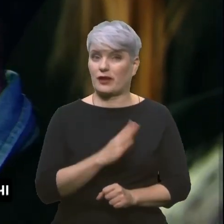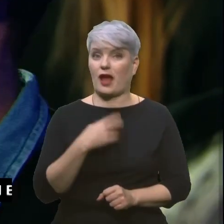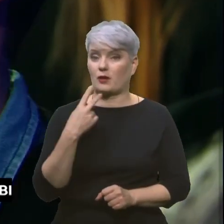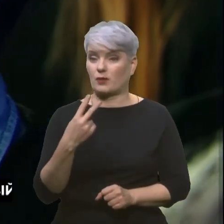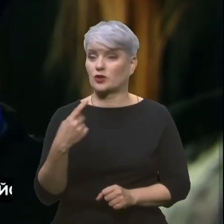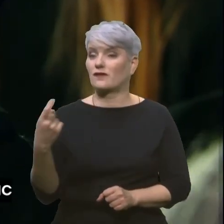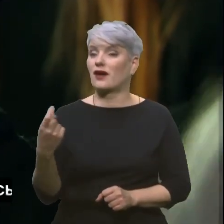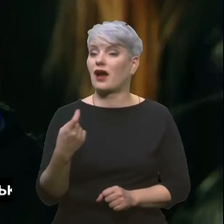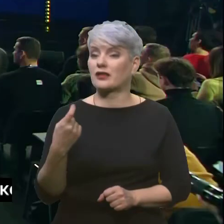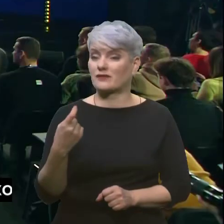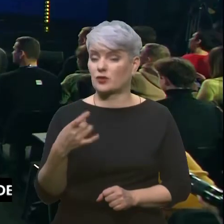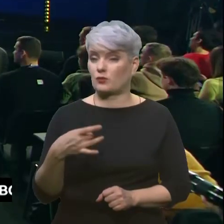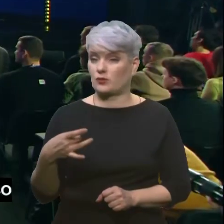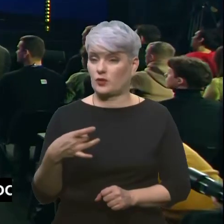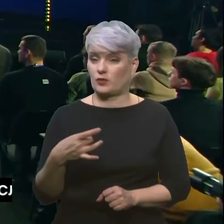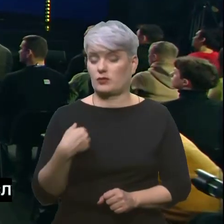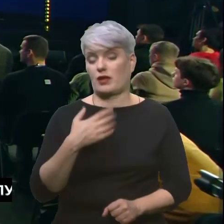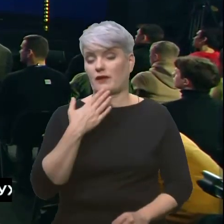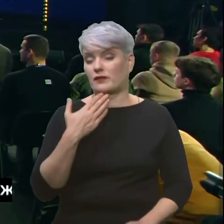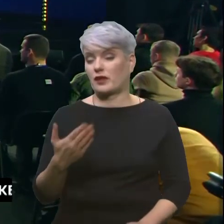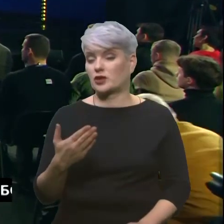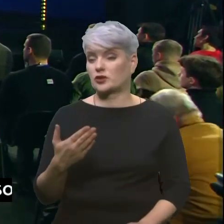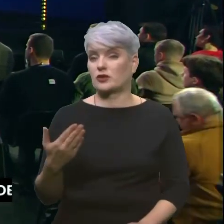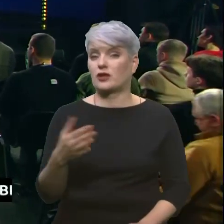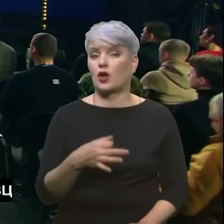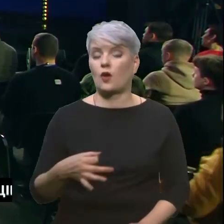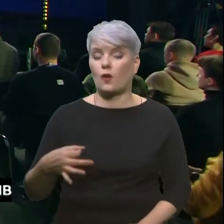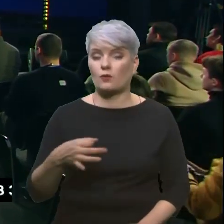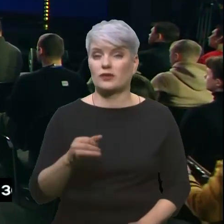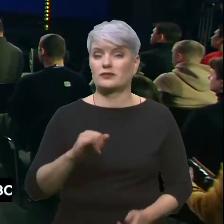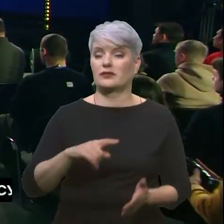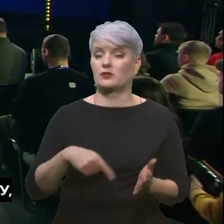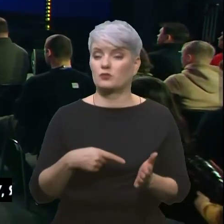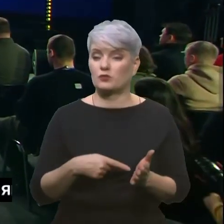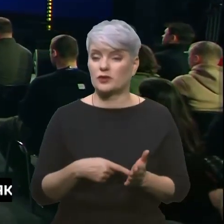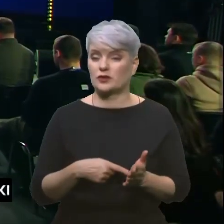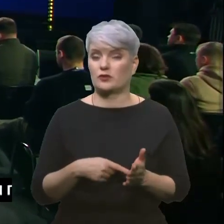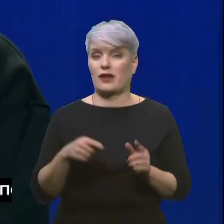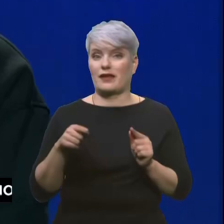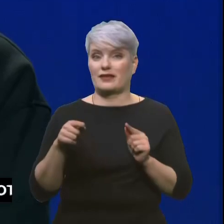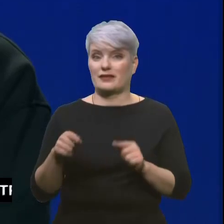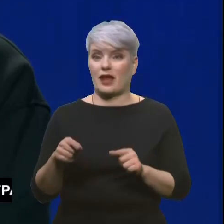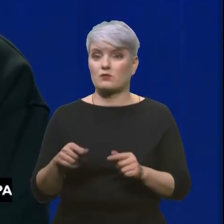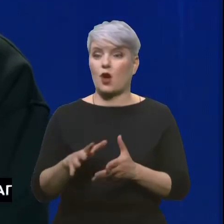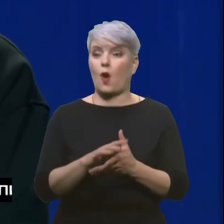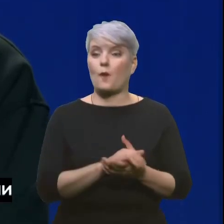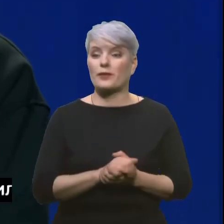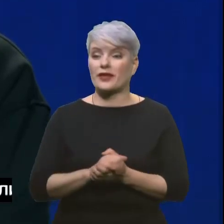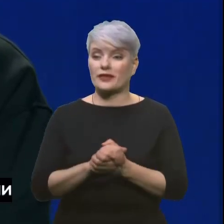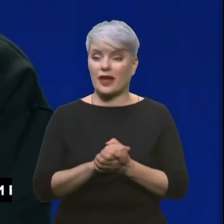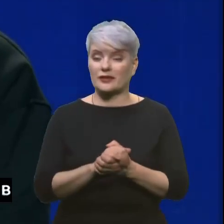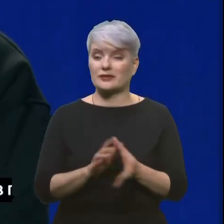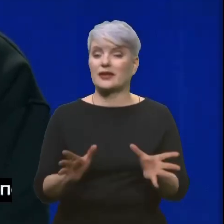Харківському регіоні і вдячні і області, і місто, і так, як вони там об'єднались